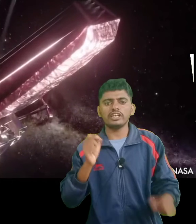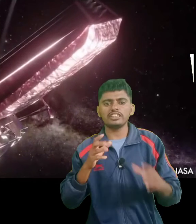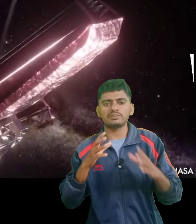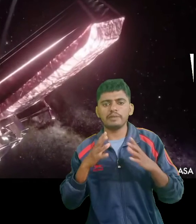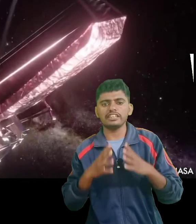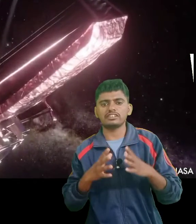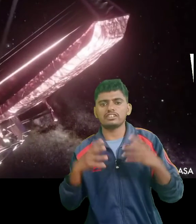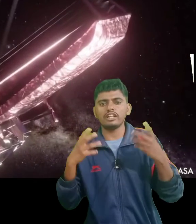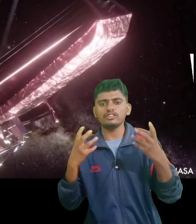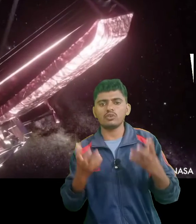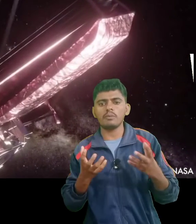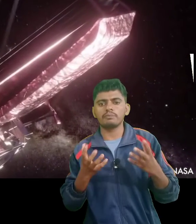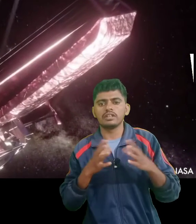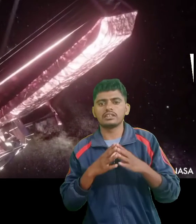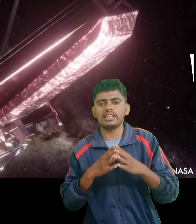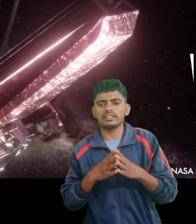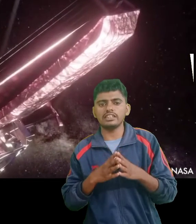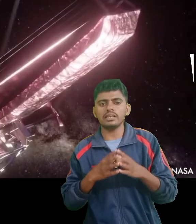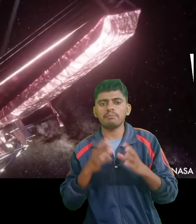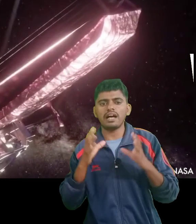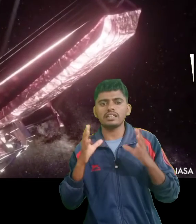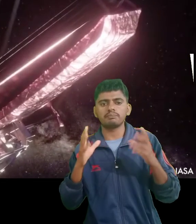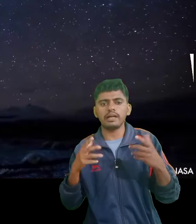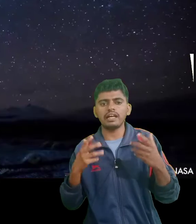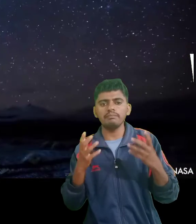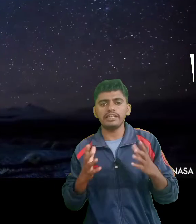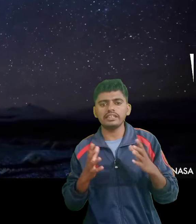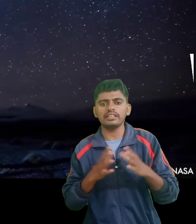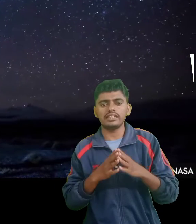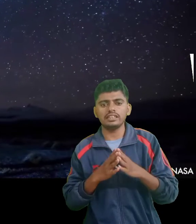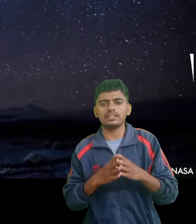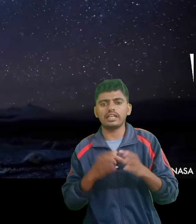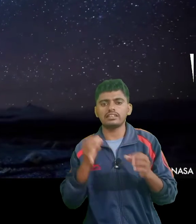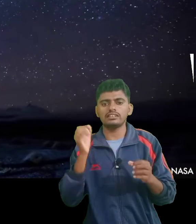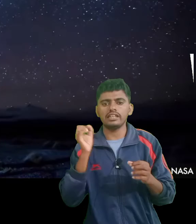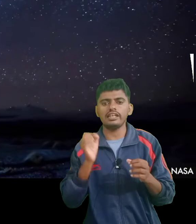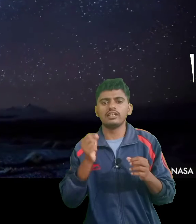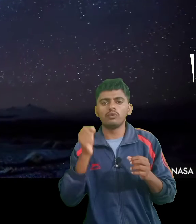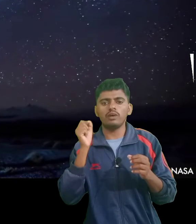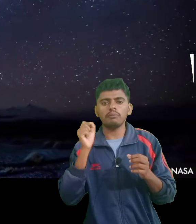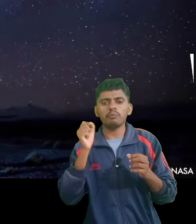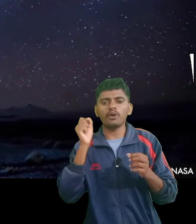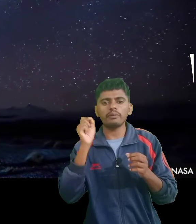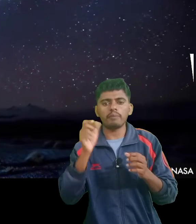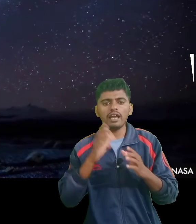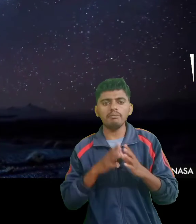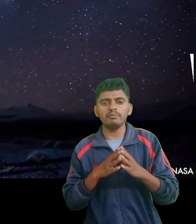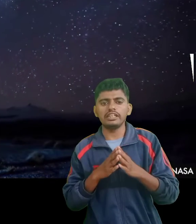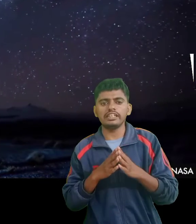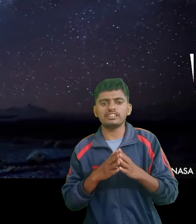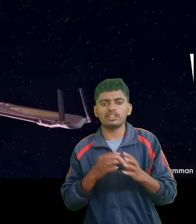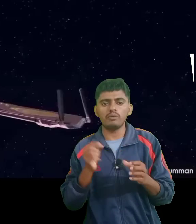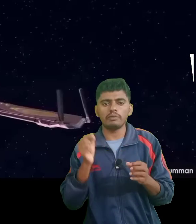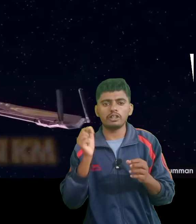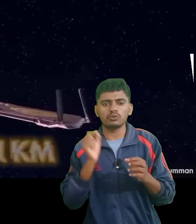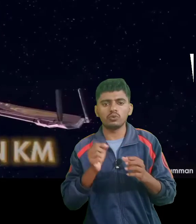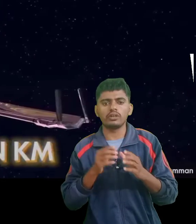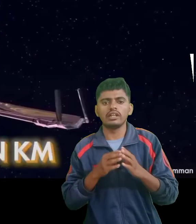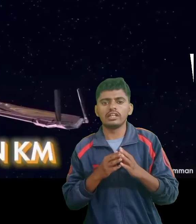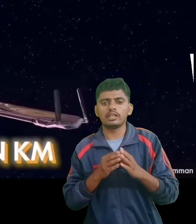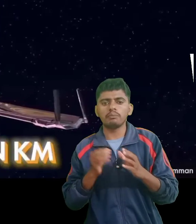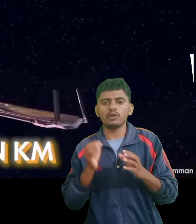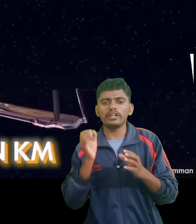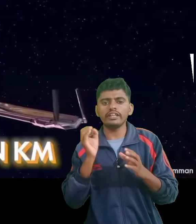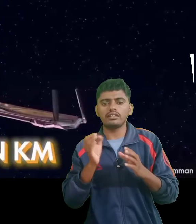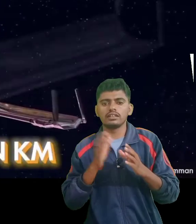से पूरे स्पेस टेलीस्कोप धरती के पास बगल में ही नहीं, धरती से 1.5 मिलियन किलोमीटर